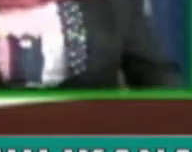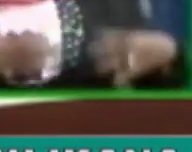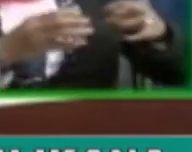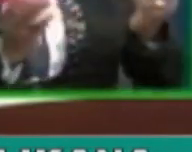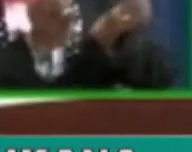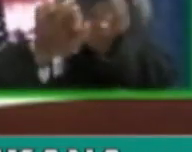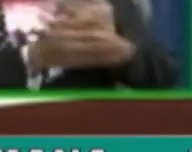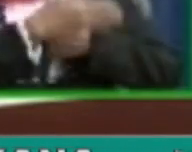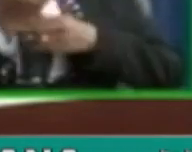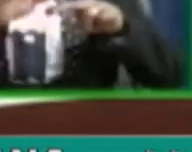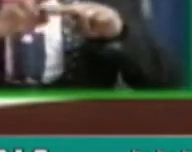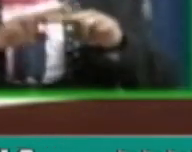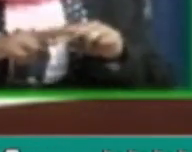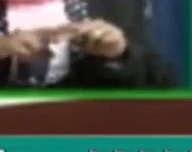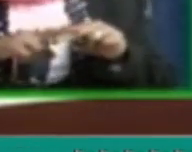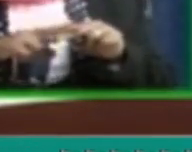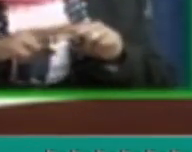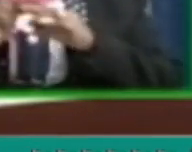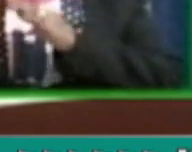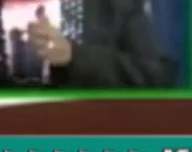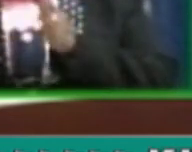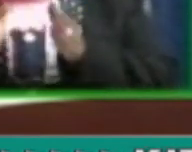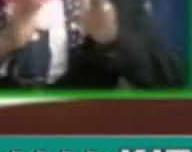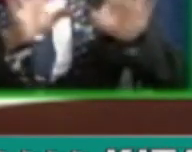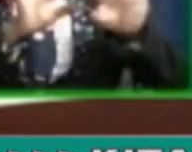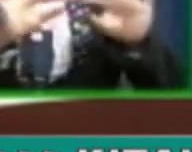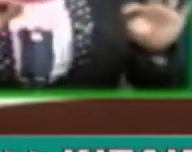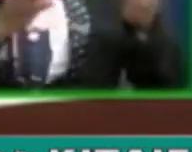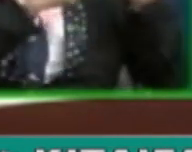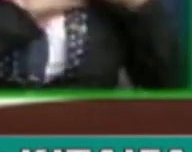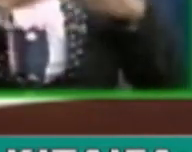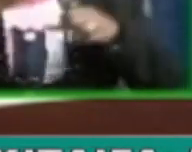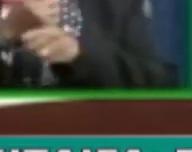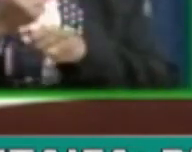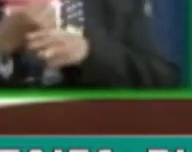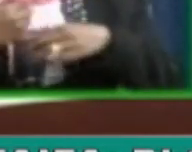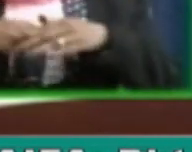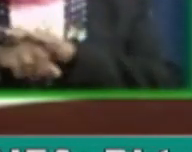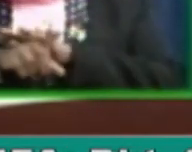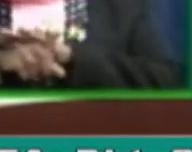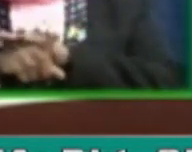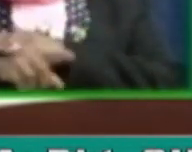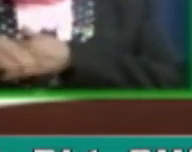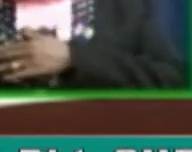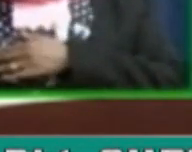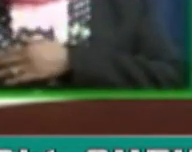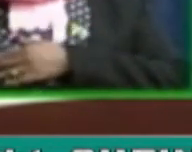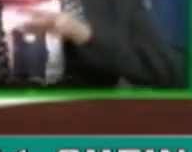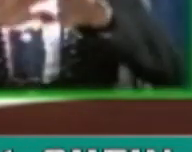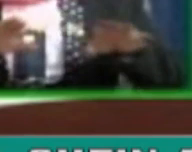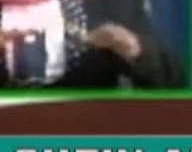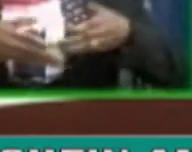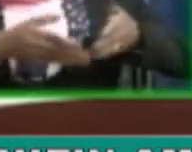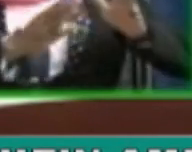serikali kuweka na kupanga taratibu nzuri ya majukumu ya kiutendaji kati ya polisi wa usalama